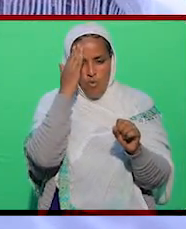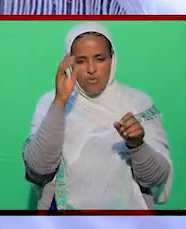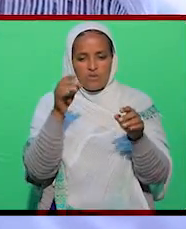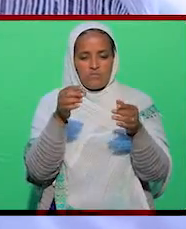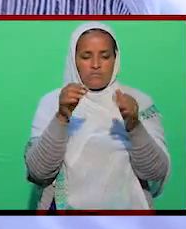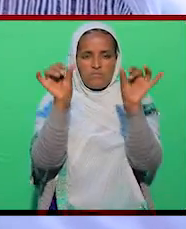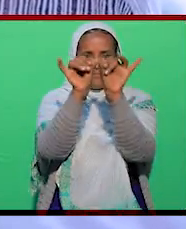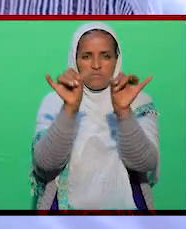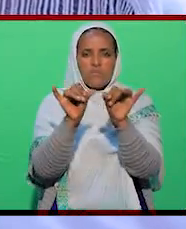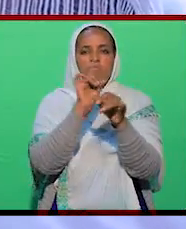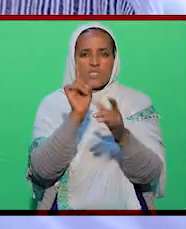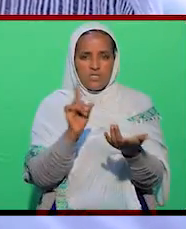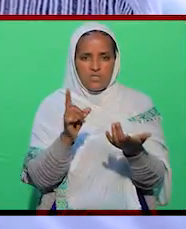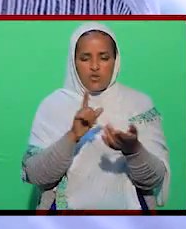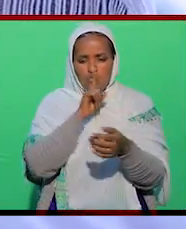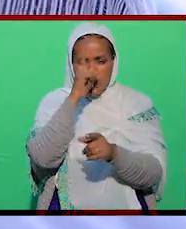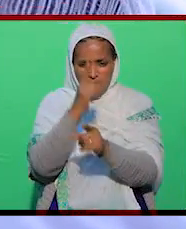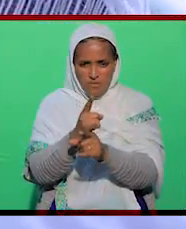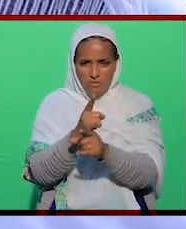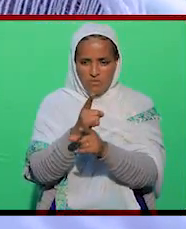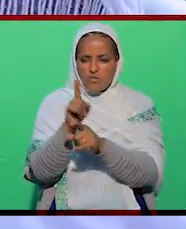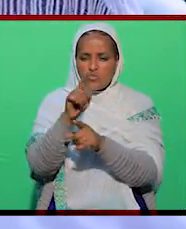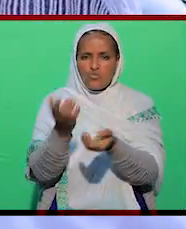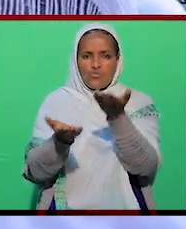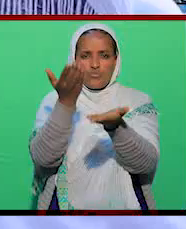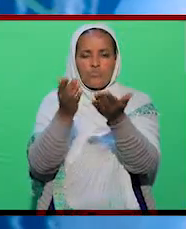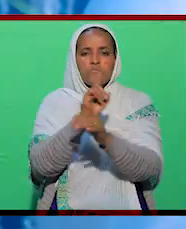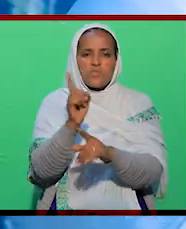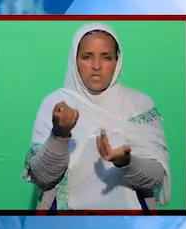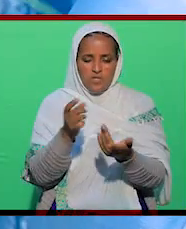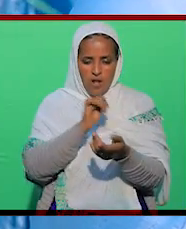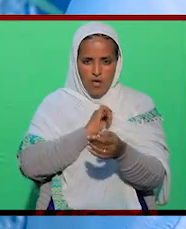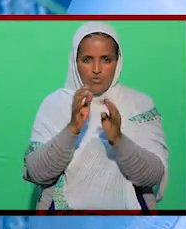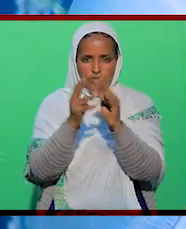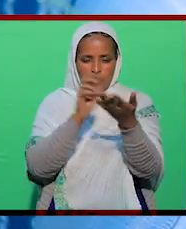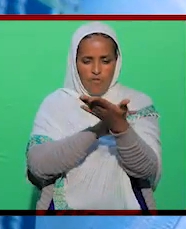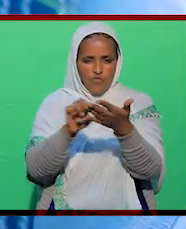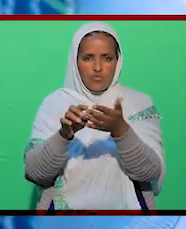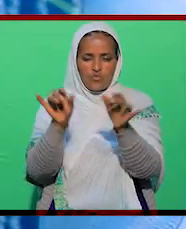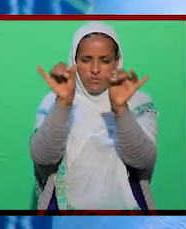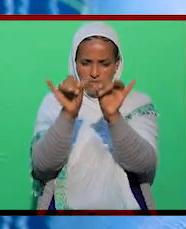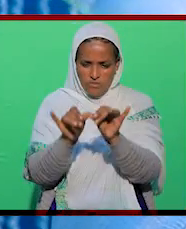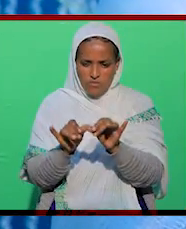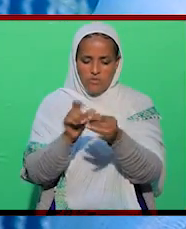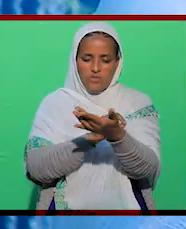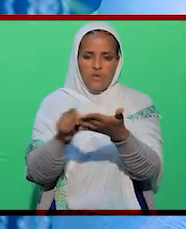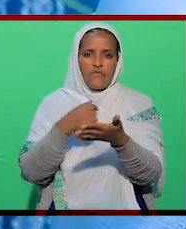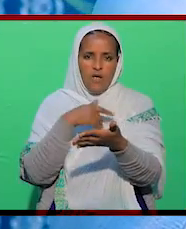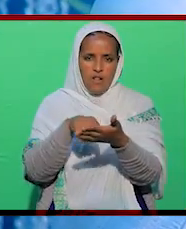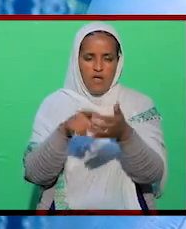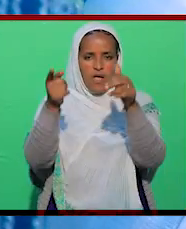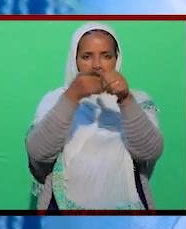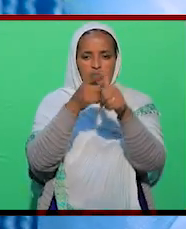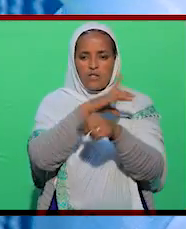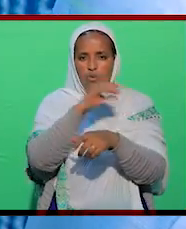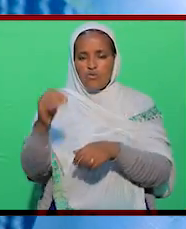ለማወቅ ይሄ ምንድን ነው መለኪያው ምንድን ነው? አንድ ሰው እውነተኛ ነቢይ ለመሆኑና ላለመሆኑ ራሱ መጽሐፍ ቅዱስ መለኪያዎችን